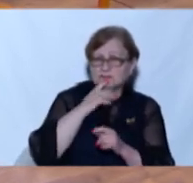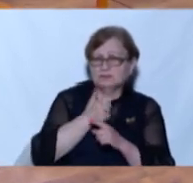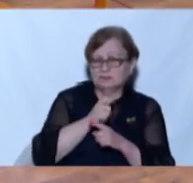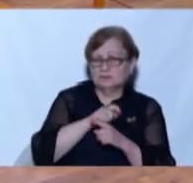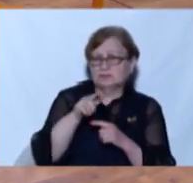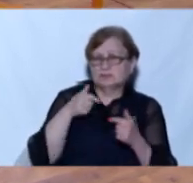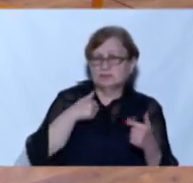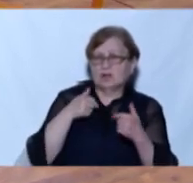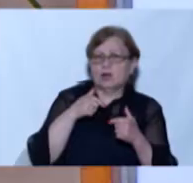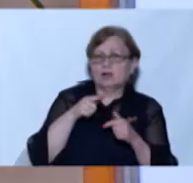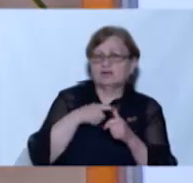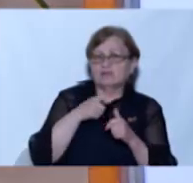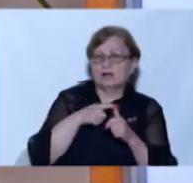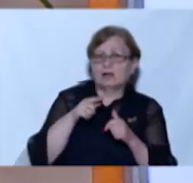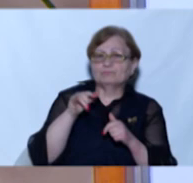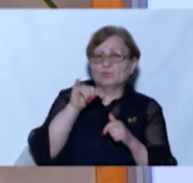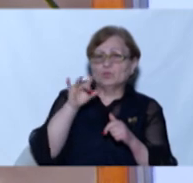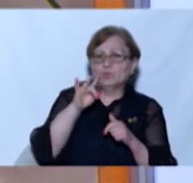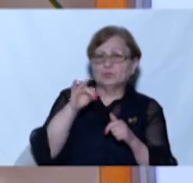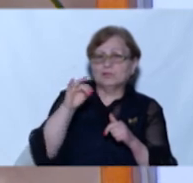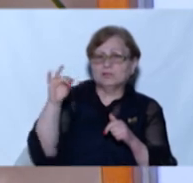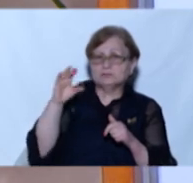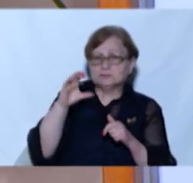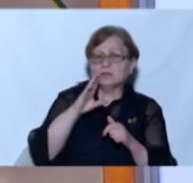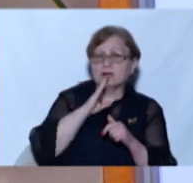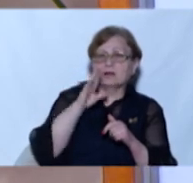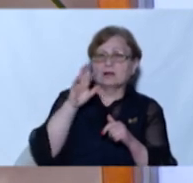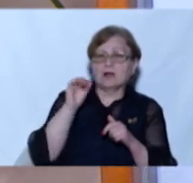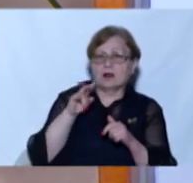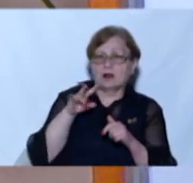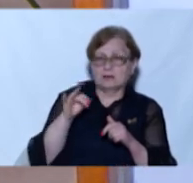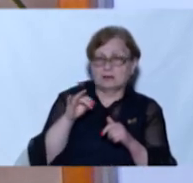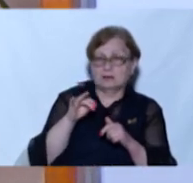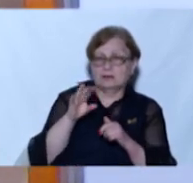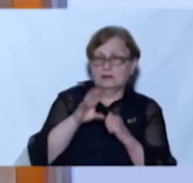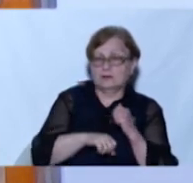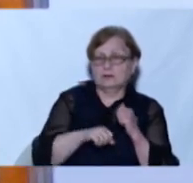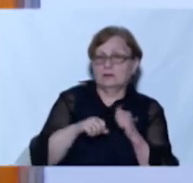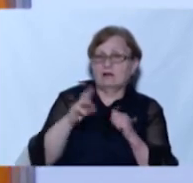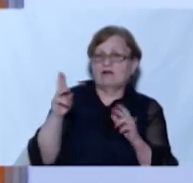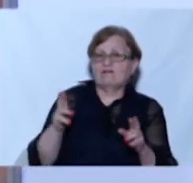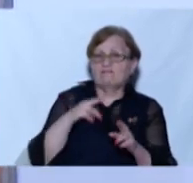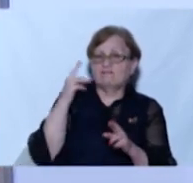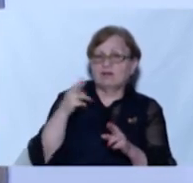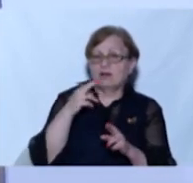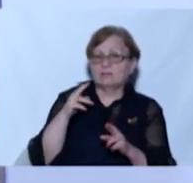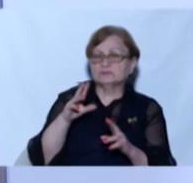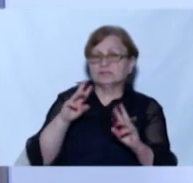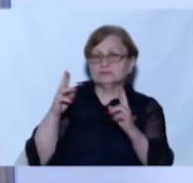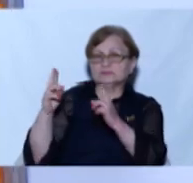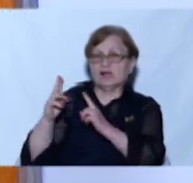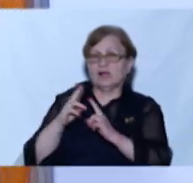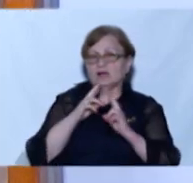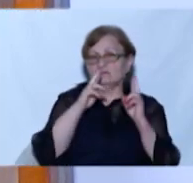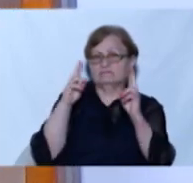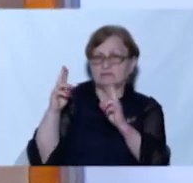ოპერას ურიის ქალს ეხლაც მიადევნოთ თვალი. და ბოლოს, საოცარი სცენა გველებთან ცეკვის წინ,